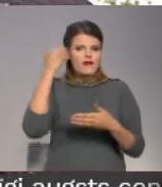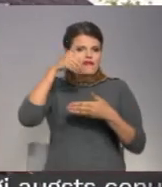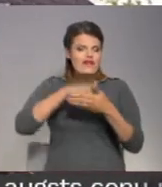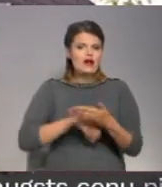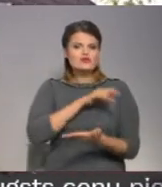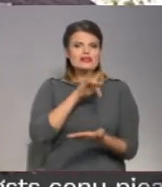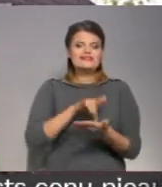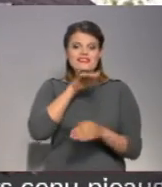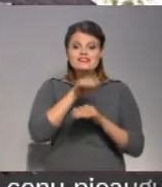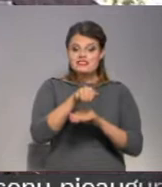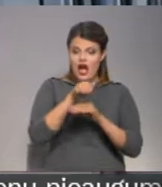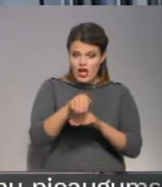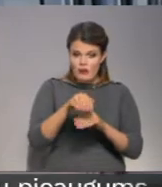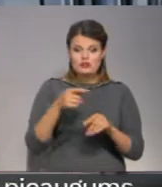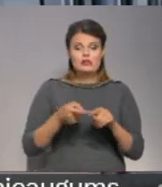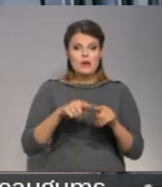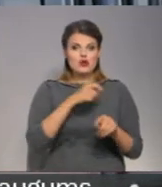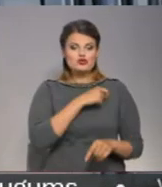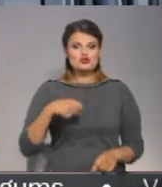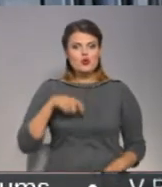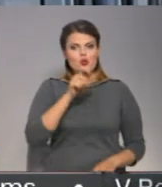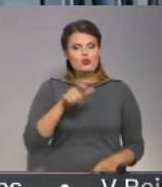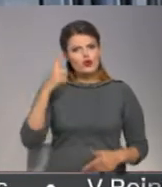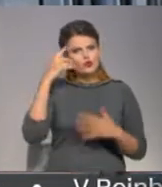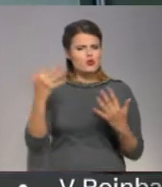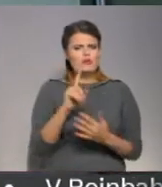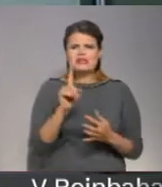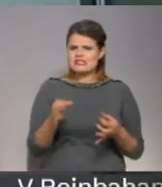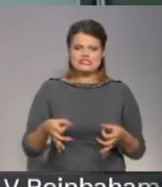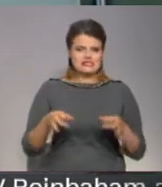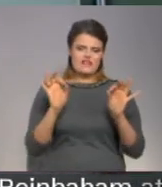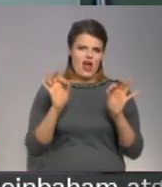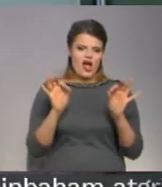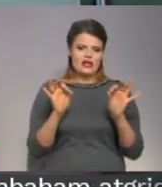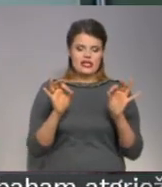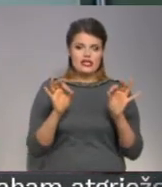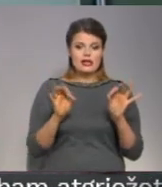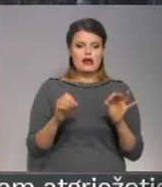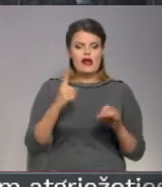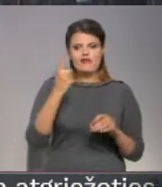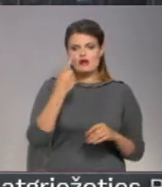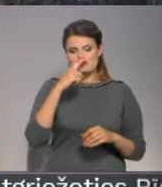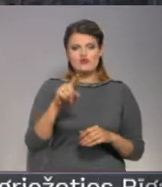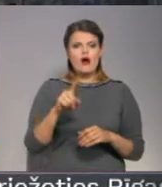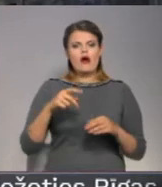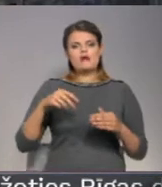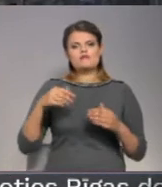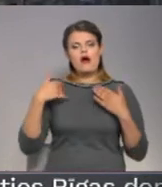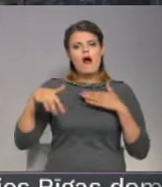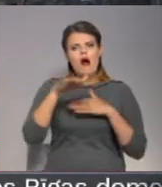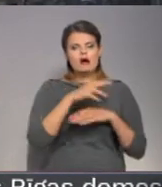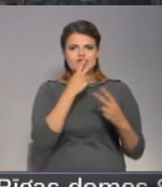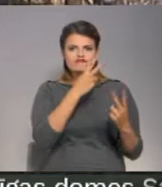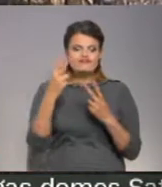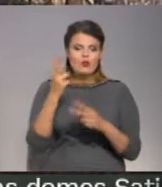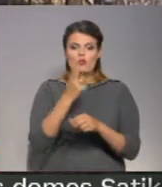centra saglabāšanā. Līdz ar to studentu redzējums ir ļoti svarīgs, atzīst aizputnieki. Viens no plenēra uzdevumiem būs arī